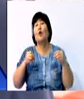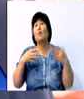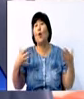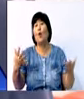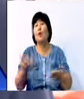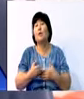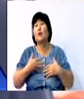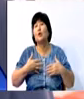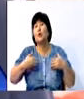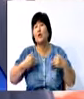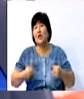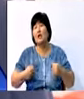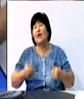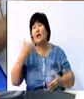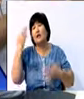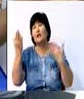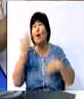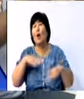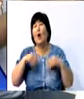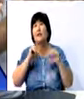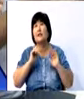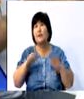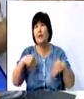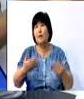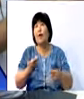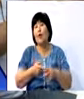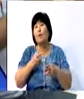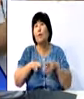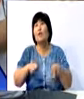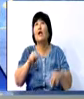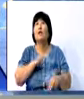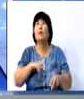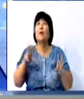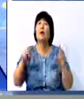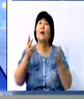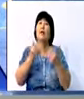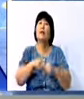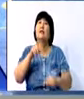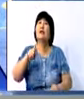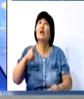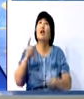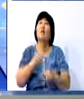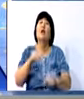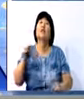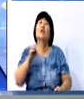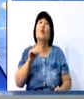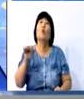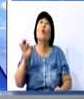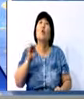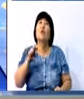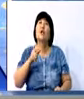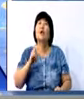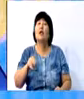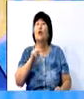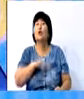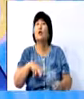зор денсаулық, қуаныш, шаттық тілеймін. Болат жолдың бойында еңбек етуді бақыт санаған жандардың бірі Жандарбек Өтегенов.